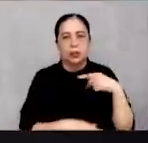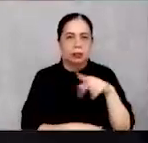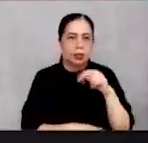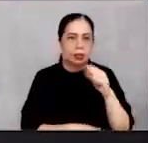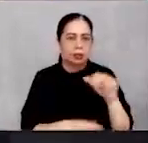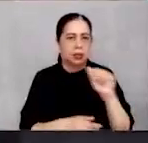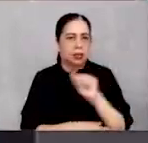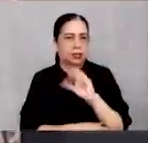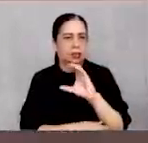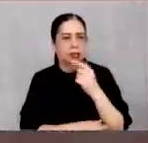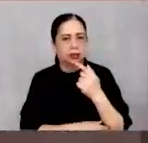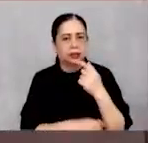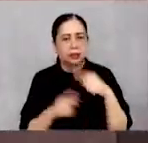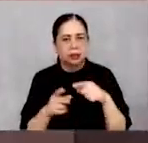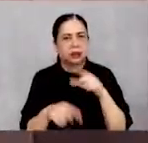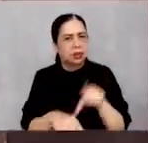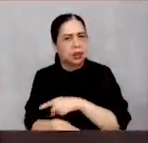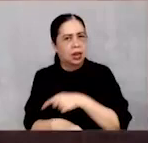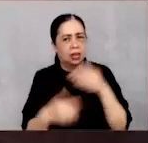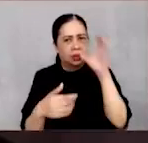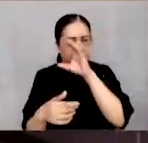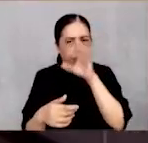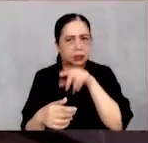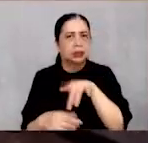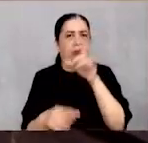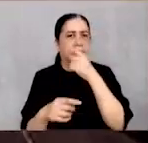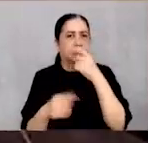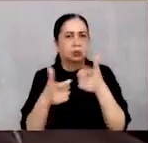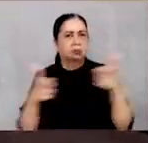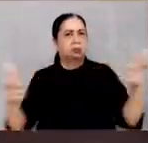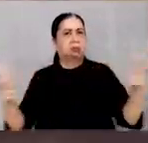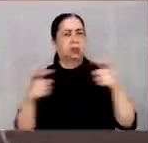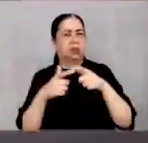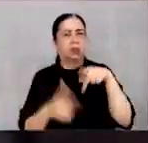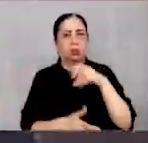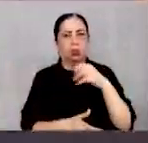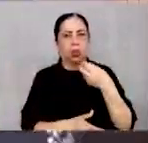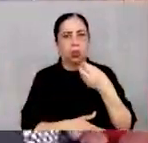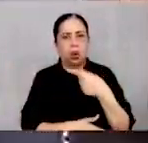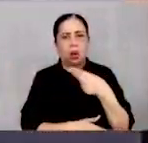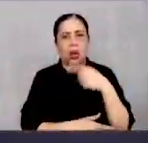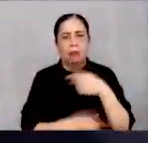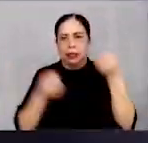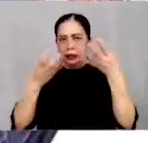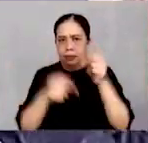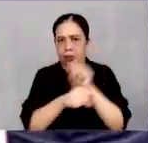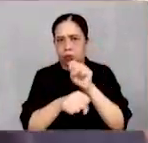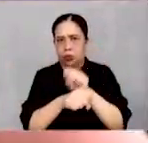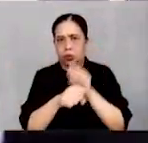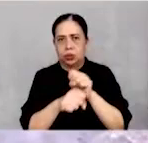Anti-Cybercrime Group na natagalan bago nakita ang mga pugante dahil sa lawak ng lugar ng Pogo Hub at sa dami na empleyado na dapat